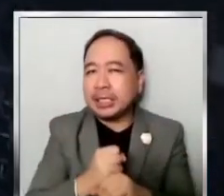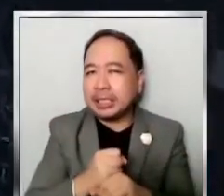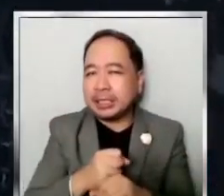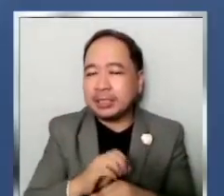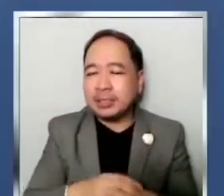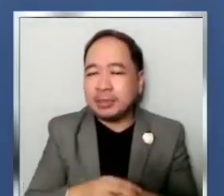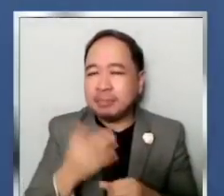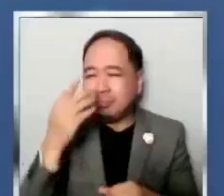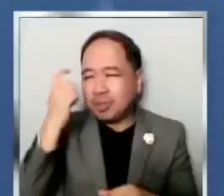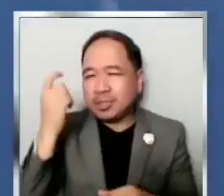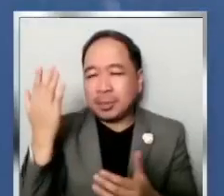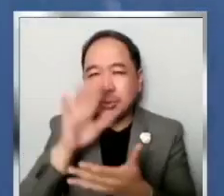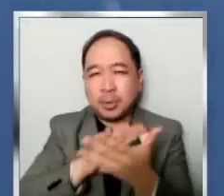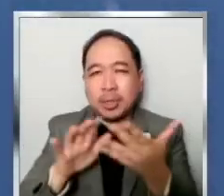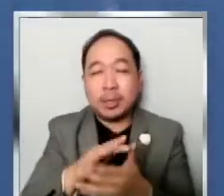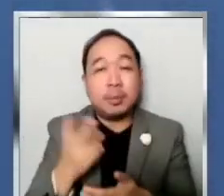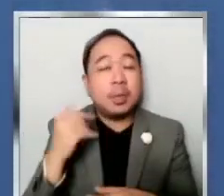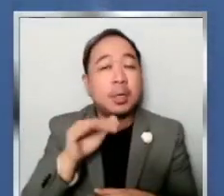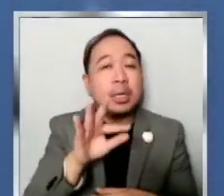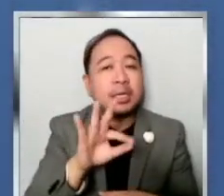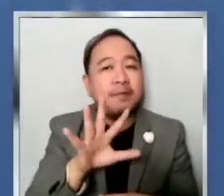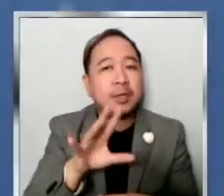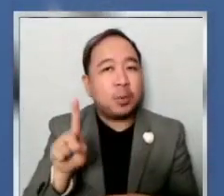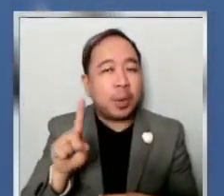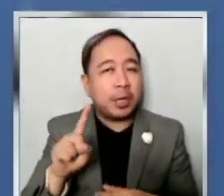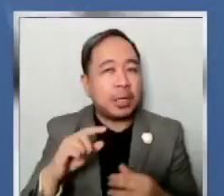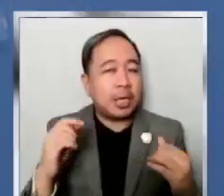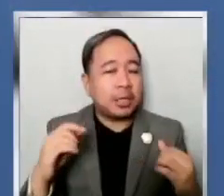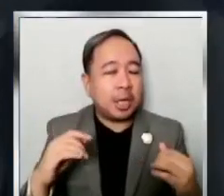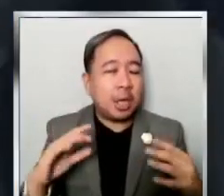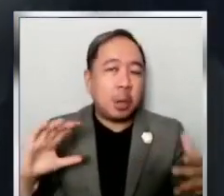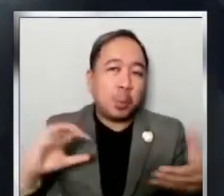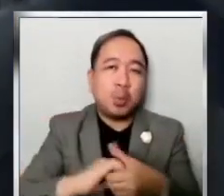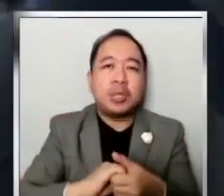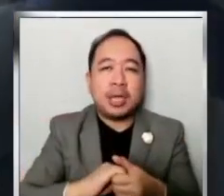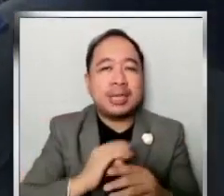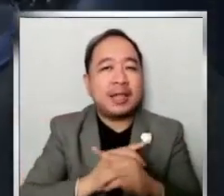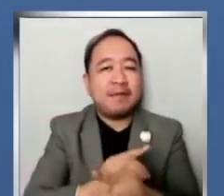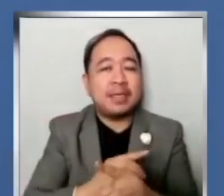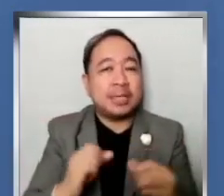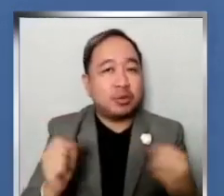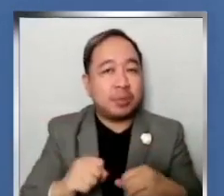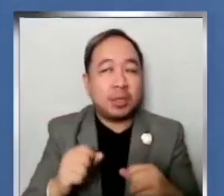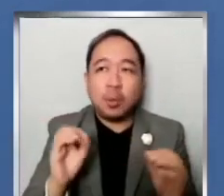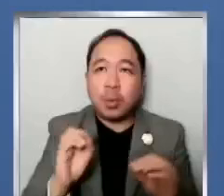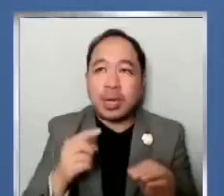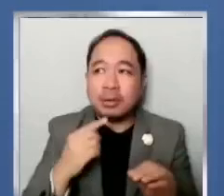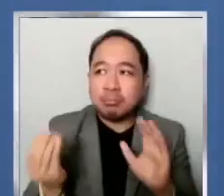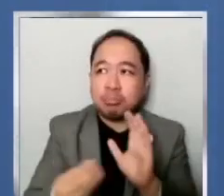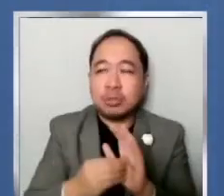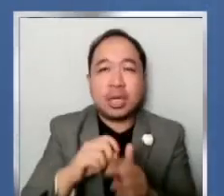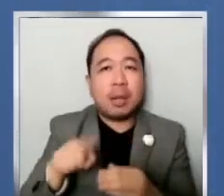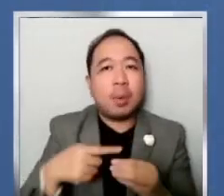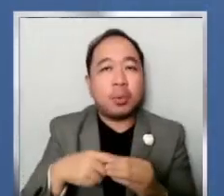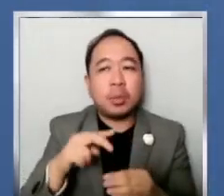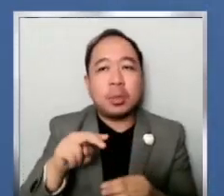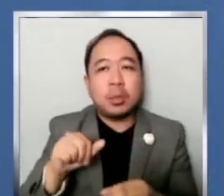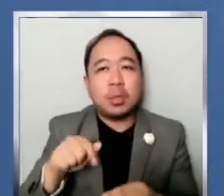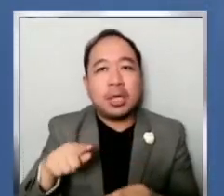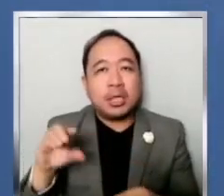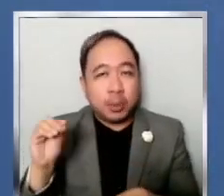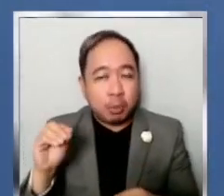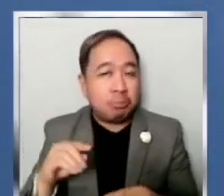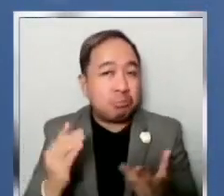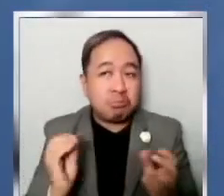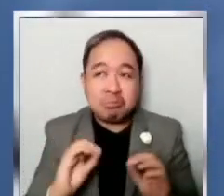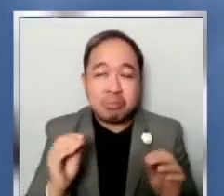Mutual Defense Treaty, ang wala doon, yung automaticity tulad sa NATO, no, yung North Atlantic Treaty Organization, dahil na nalagay doon, if